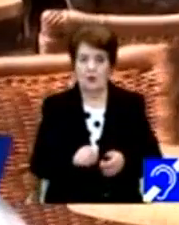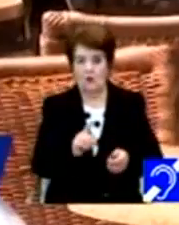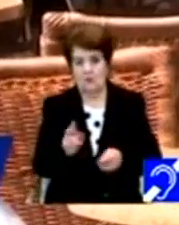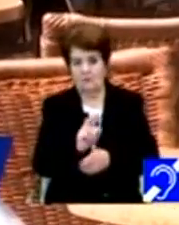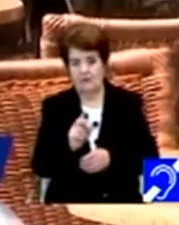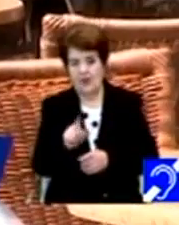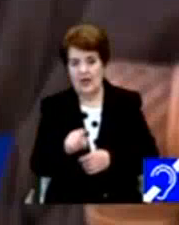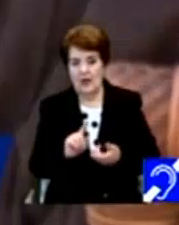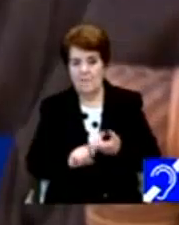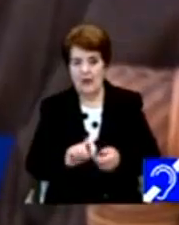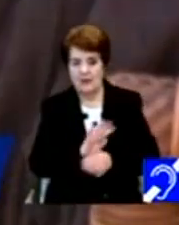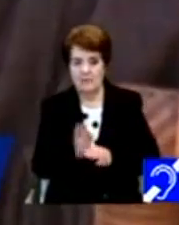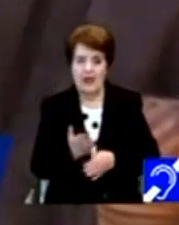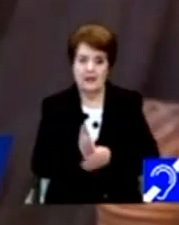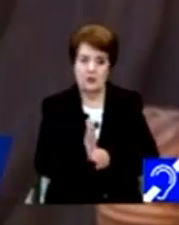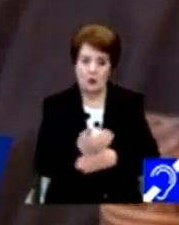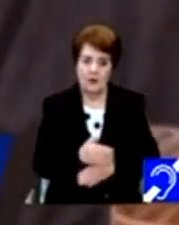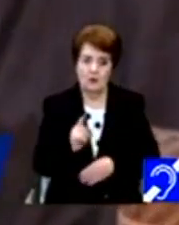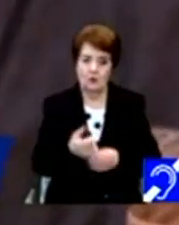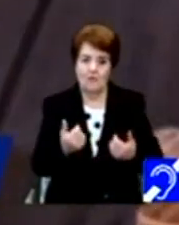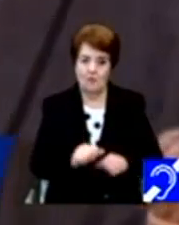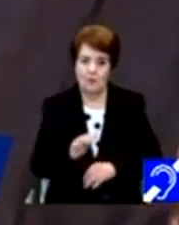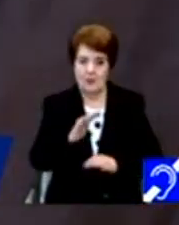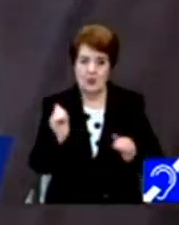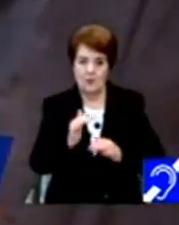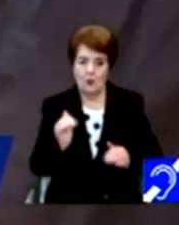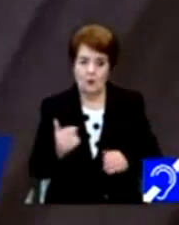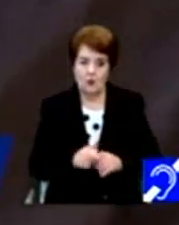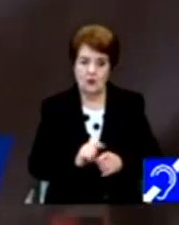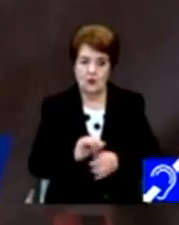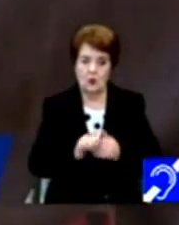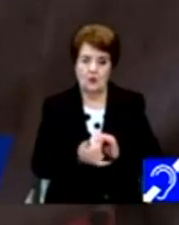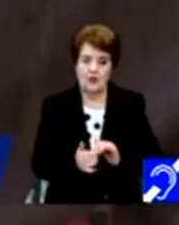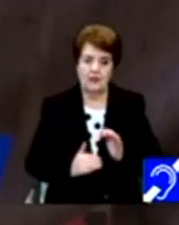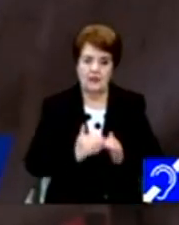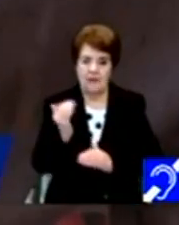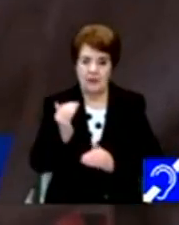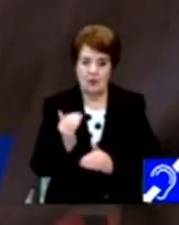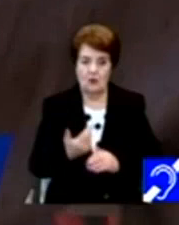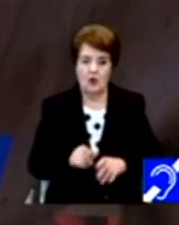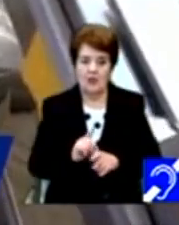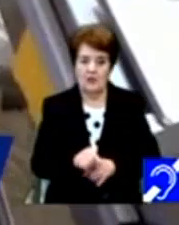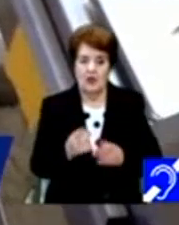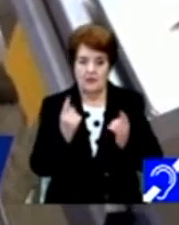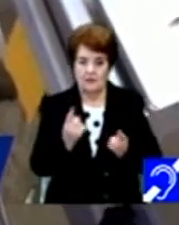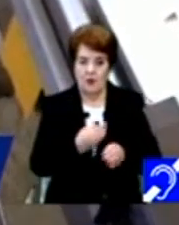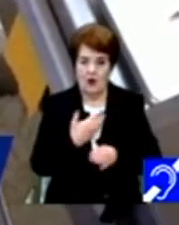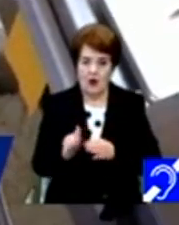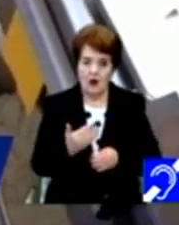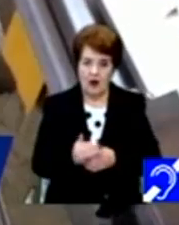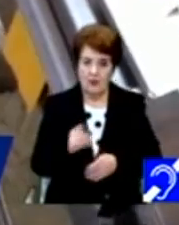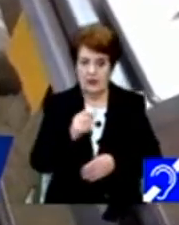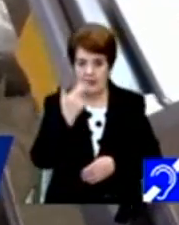este oferită în cadrul instrumentului SURE sub formă de împrumuturi acordate în condiții avantajoase. Cele mai mari sume au fost alocate